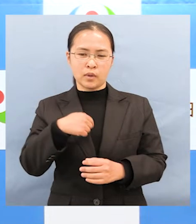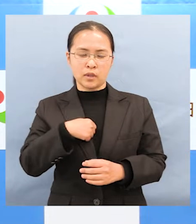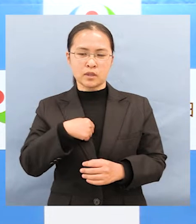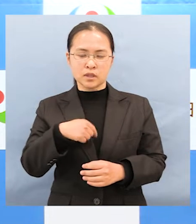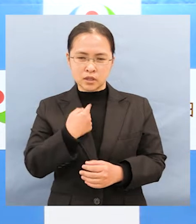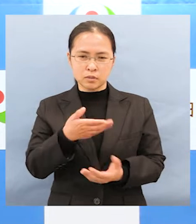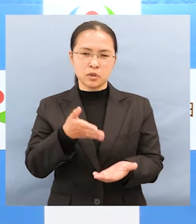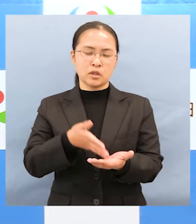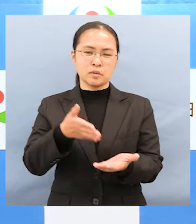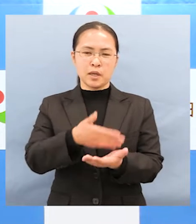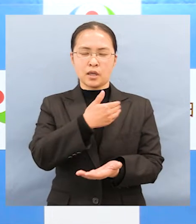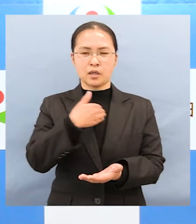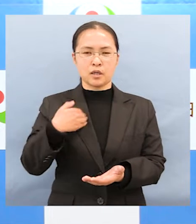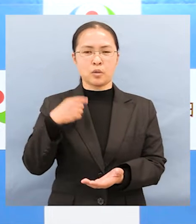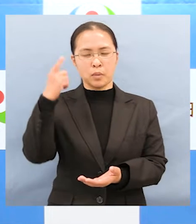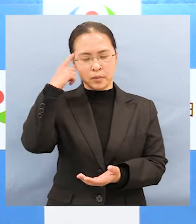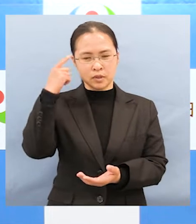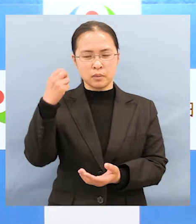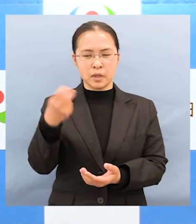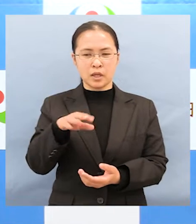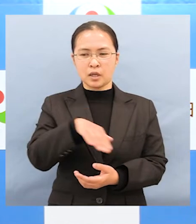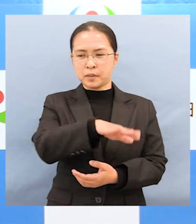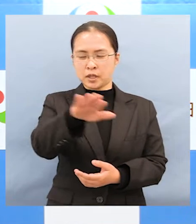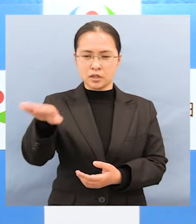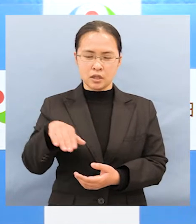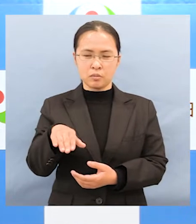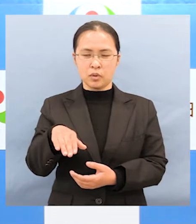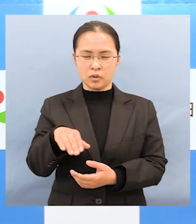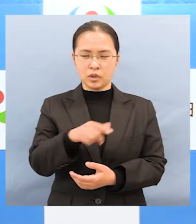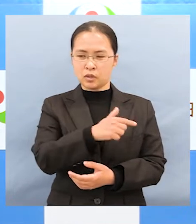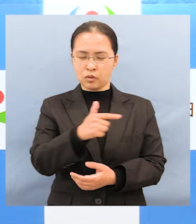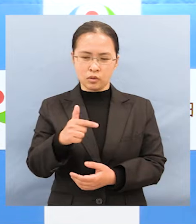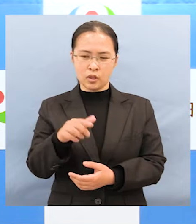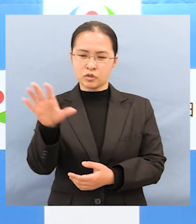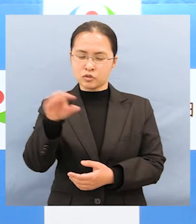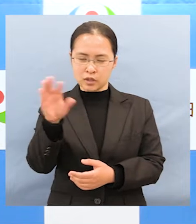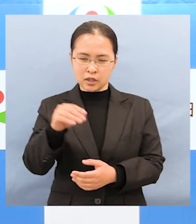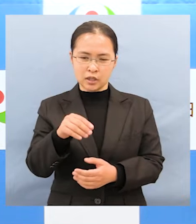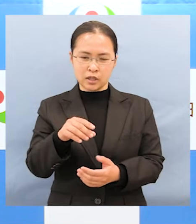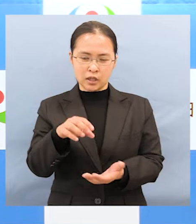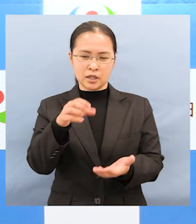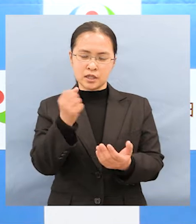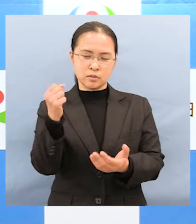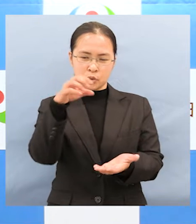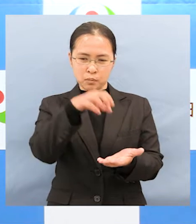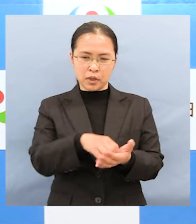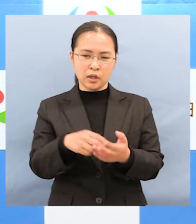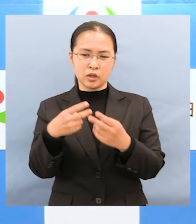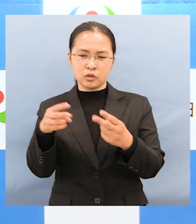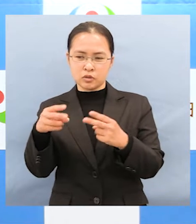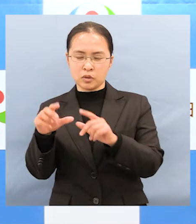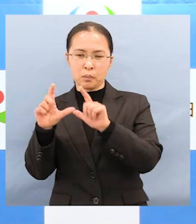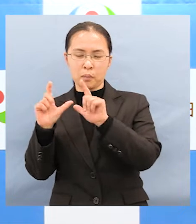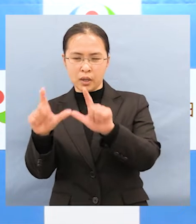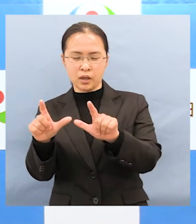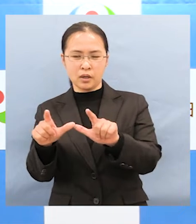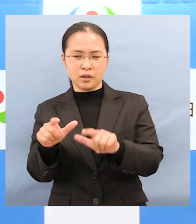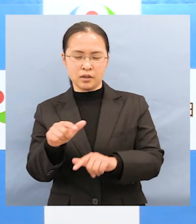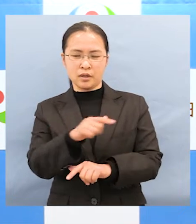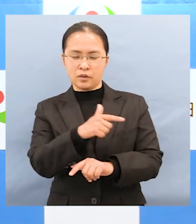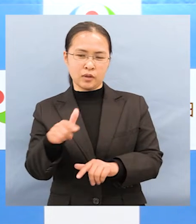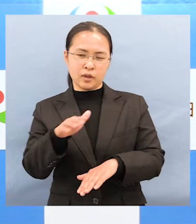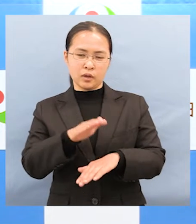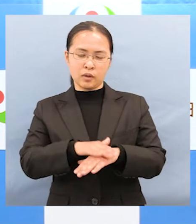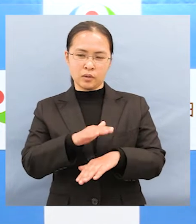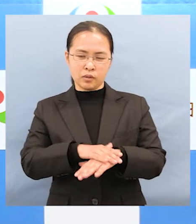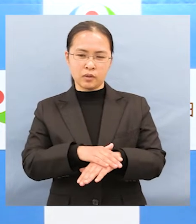できたなと思っておりますし、またメディアの皆さんにもいろいろな形で記事にしていただきまして、これについては改めて